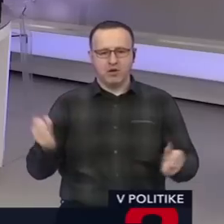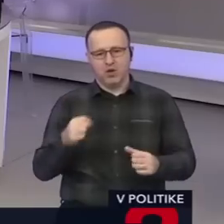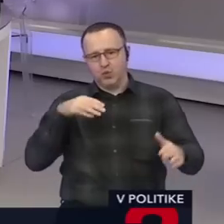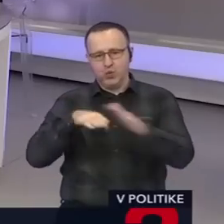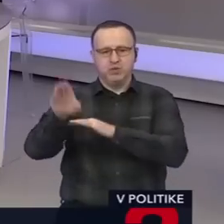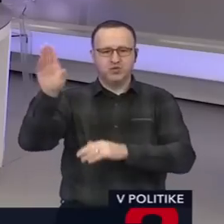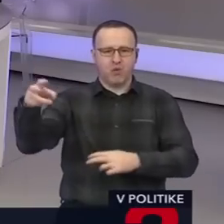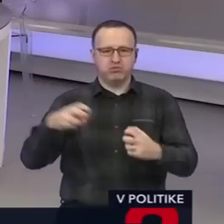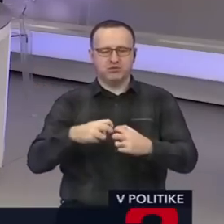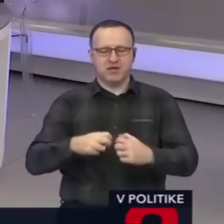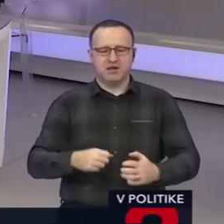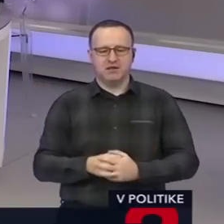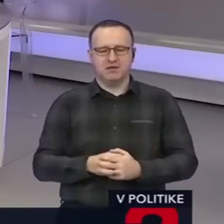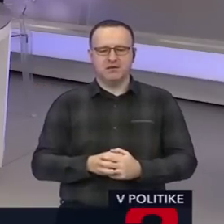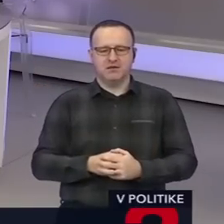nadnesene povedať?